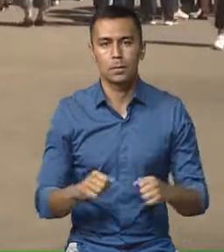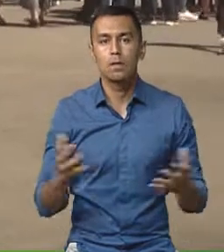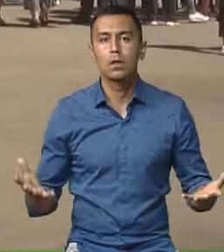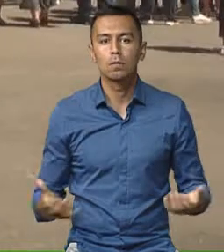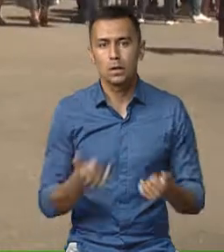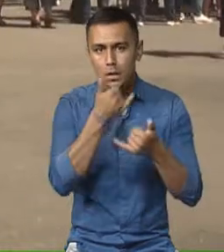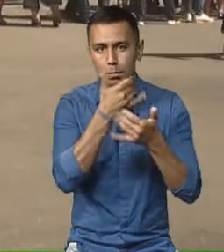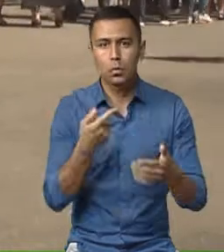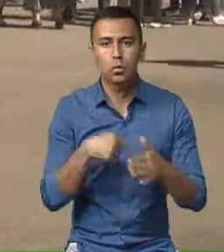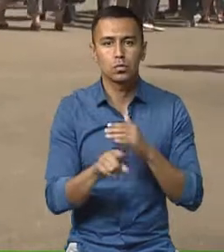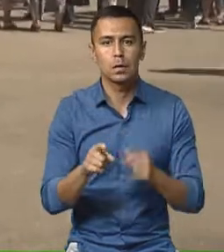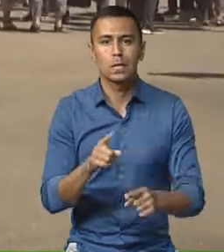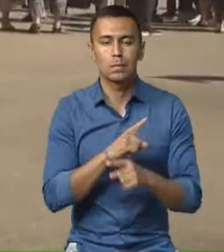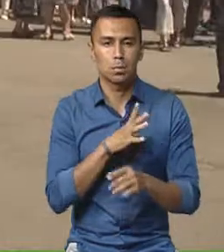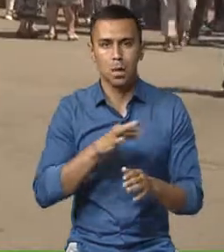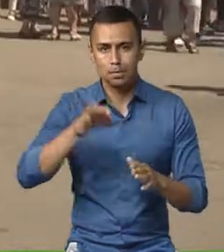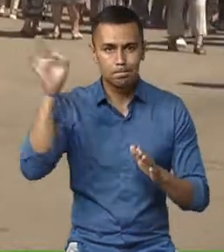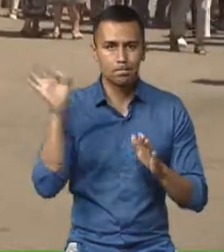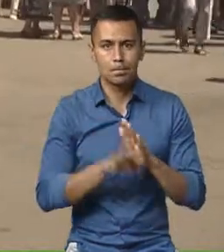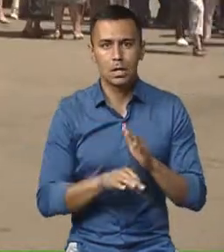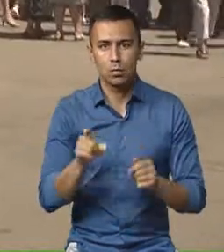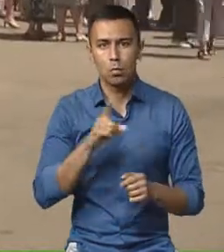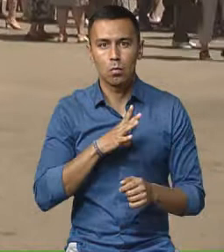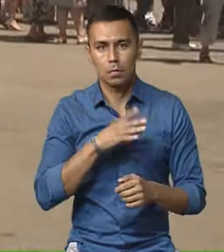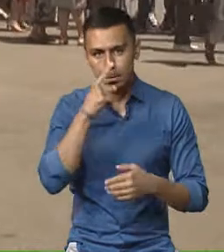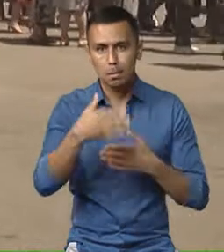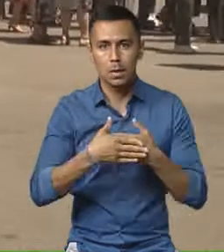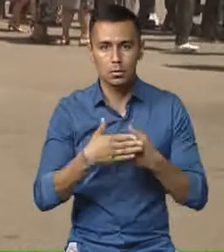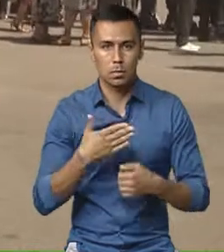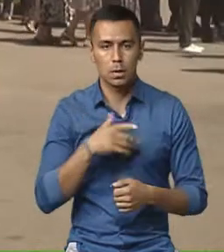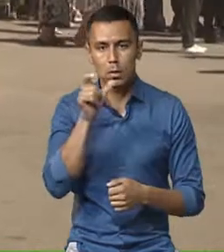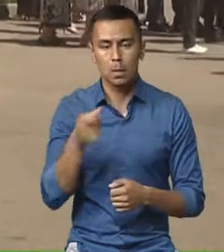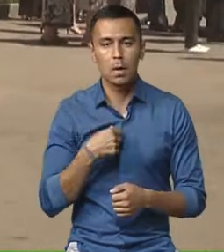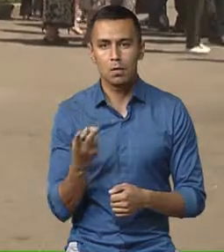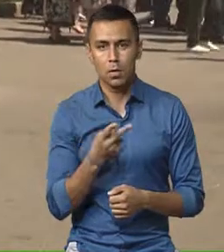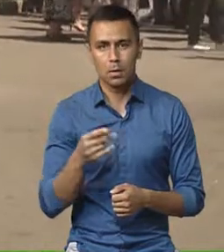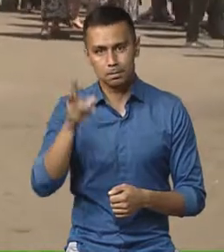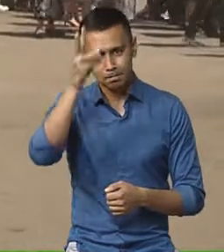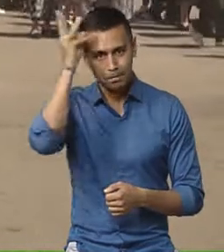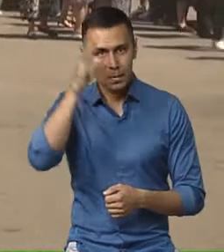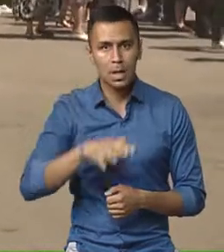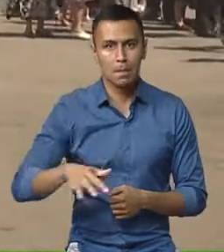Врятувати не вдалося, тому що смерть була миттєва. Він був близькою мені людиною. Ми обоє хмельничани.